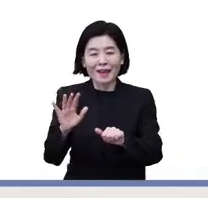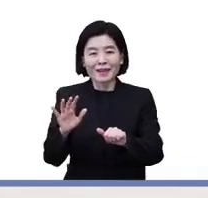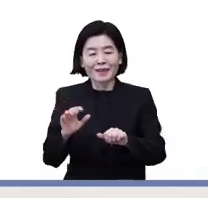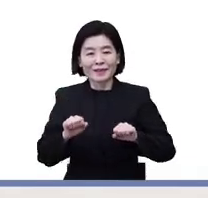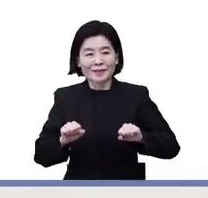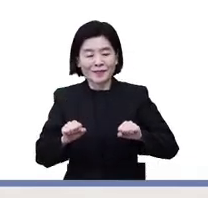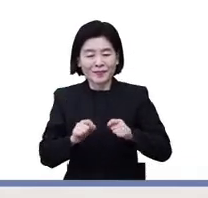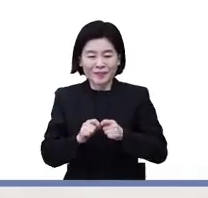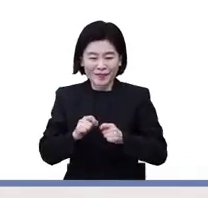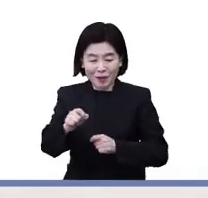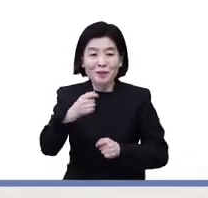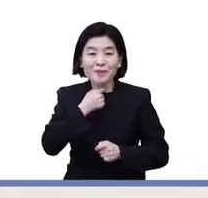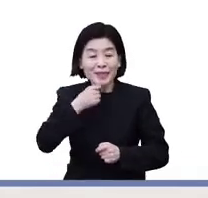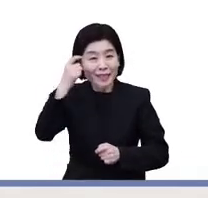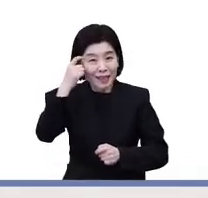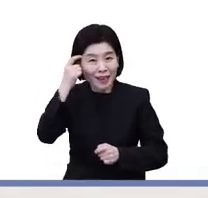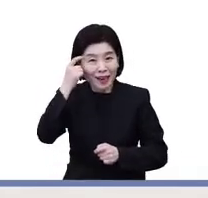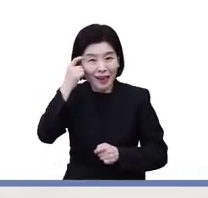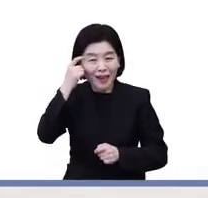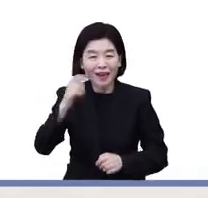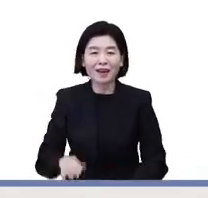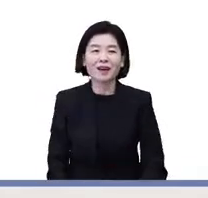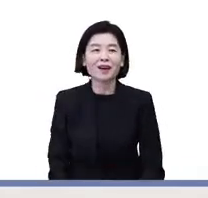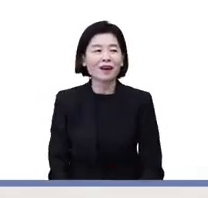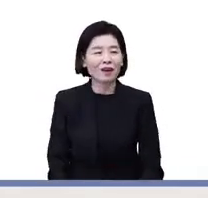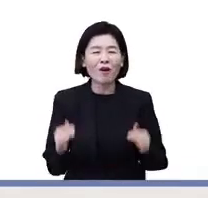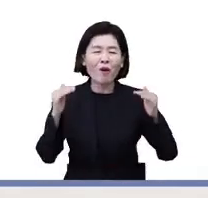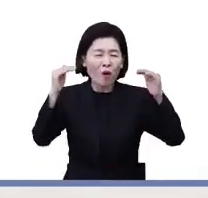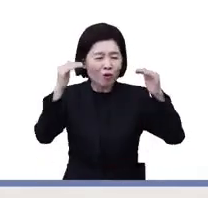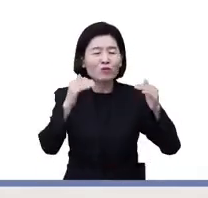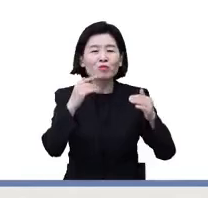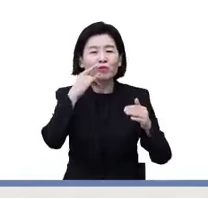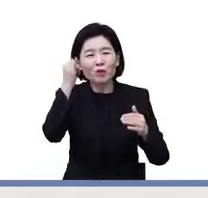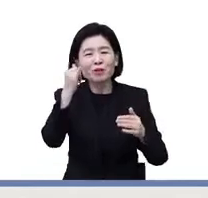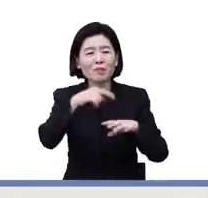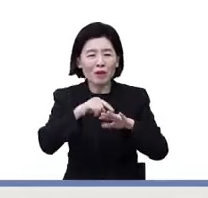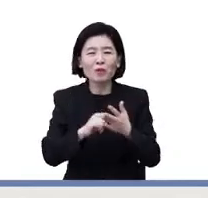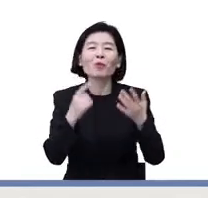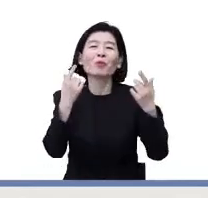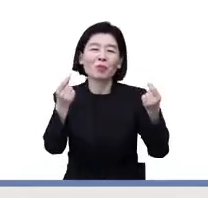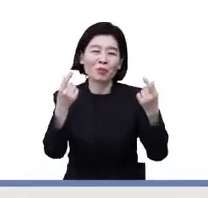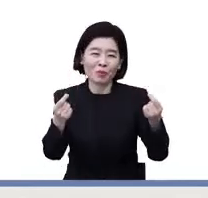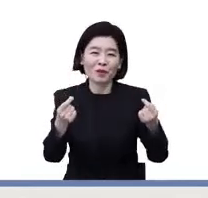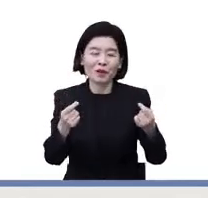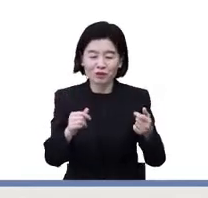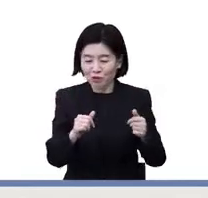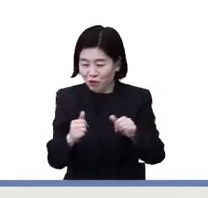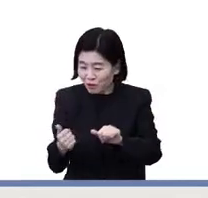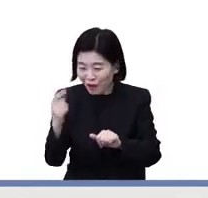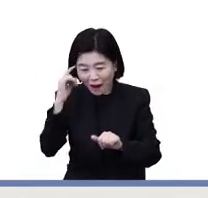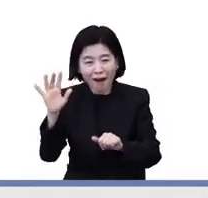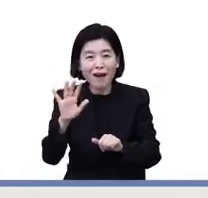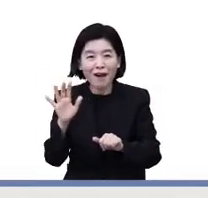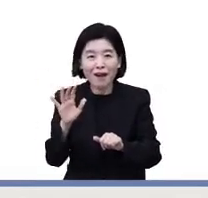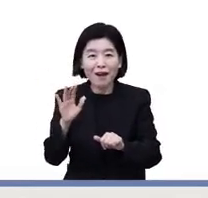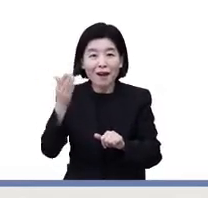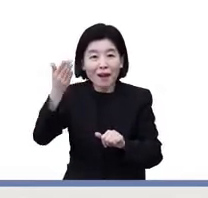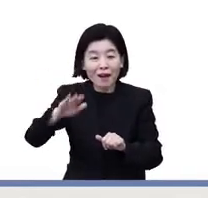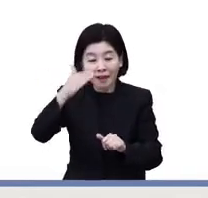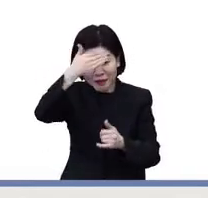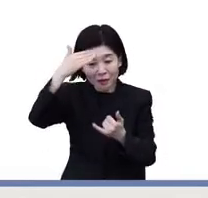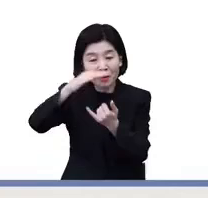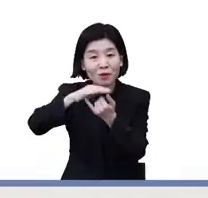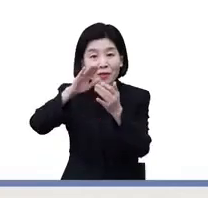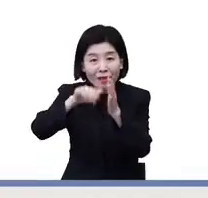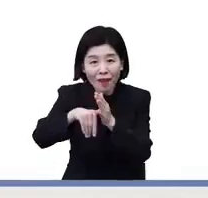뭐 이거는 어른도 어느 정도 마찬가지죠. 우리도 죽음을 평소에 많이 생각하면서 살지는 않잖아요. 하지만 청소년기에는